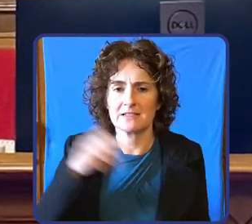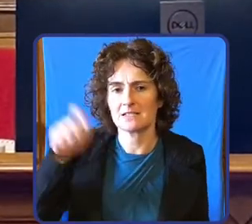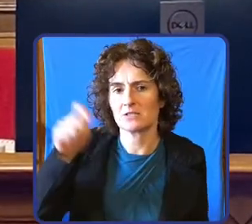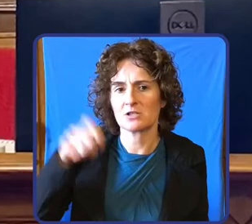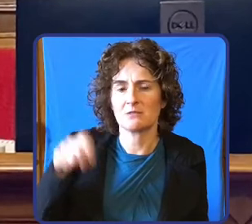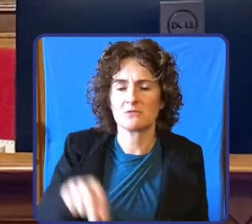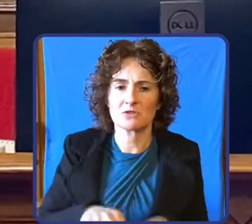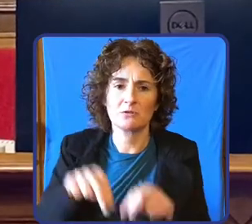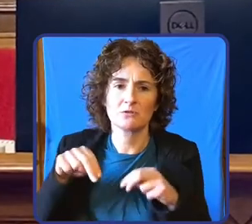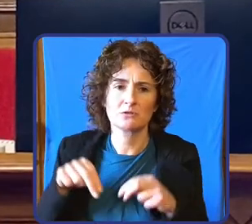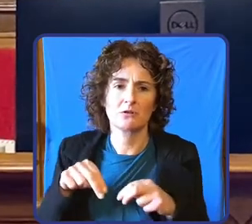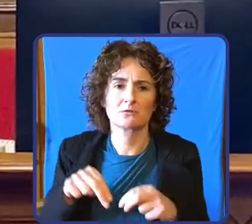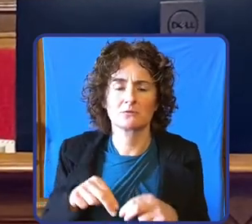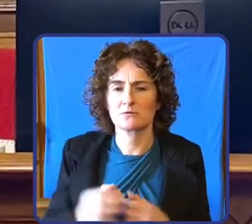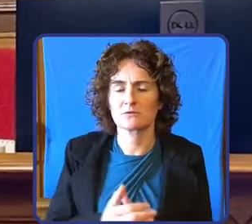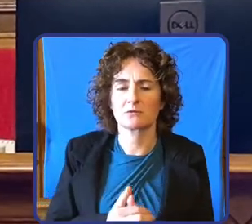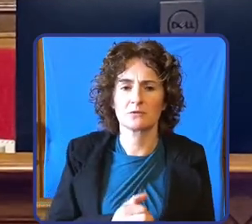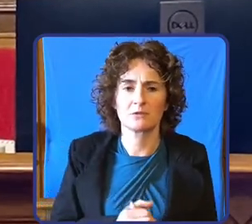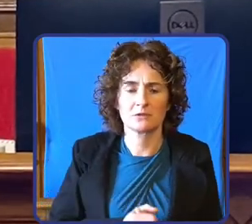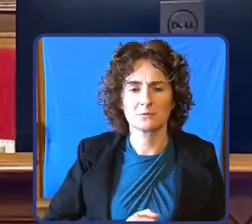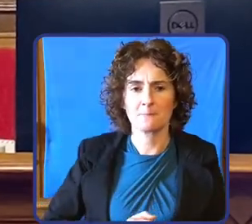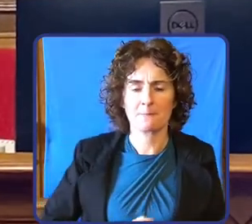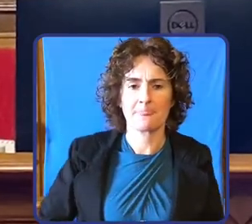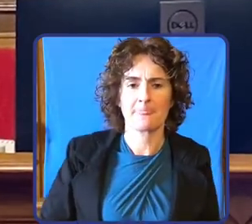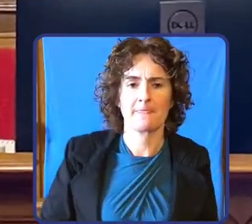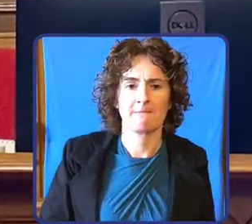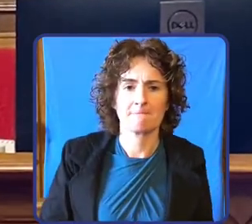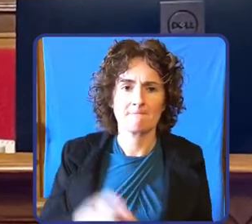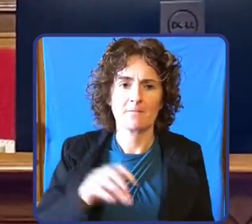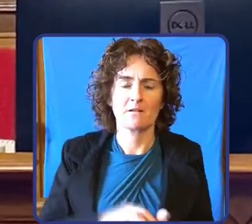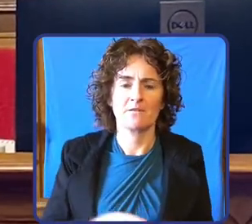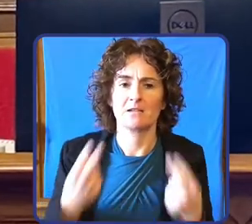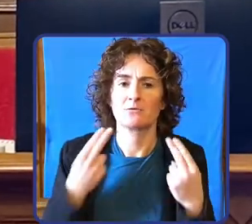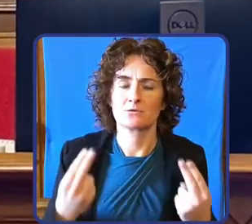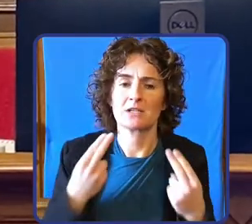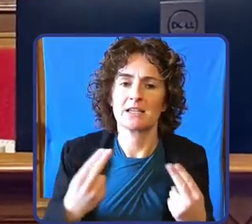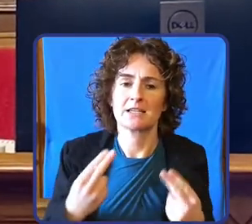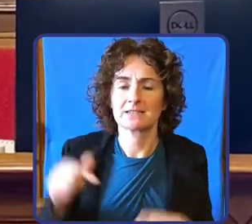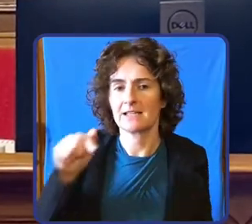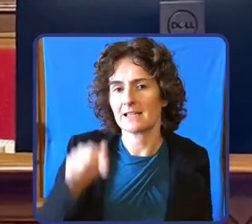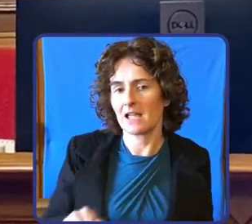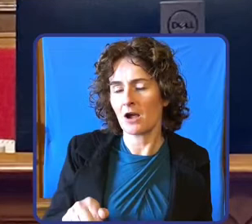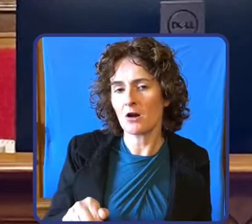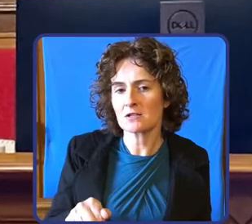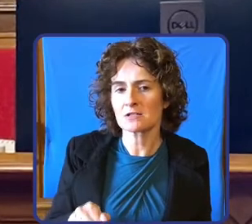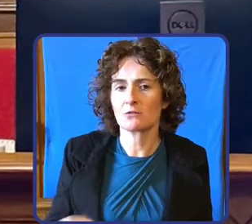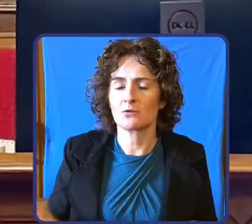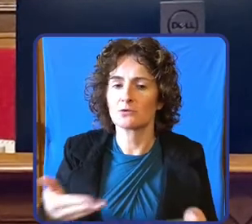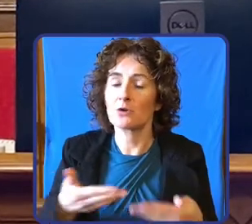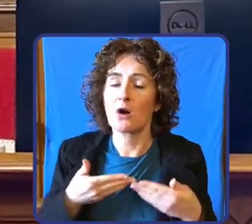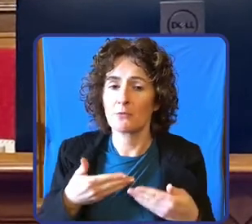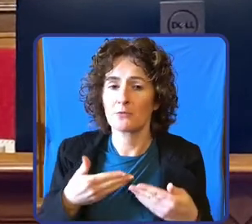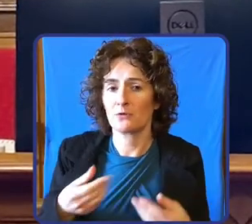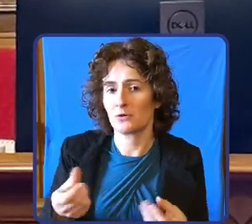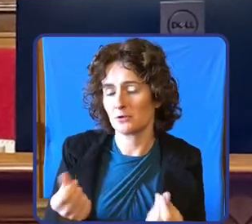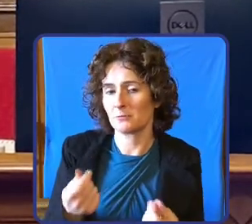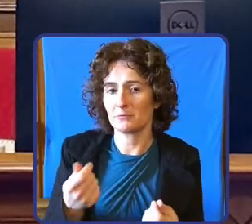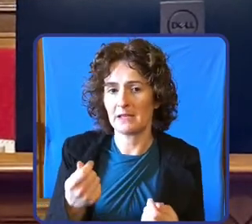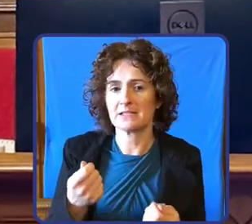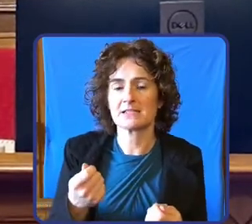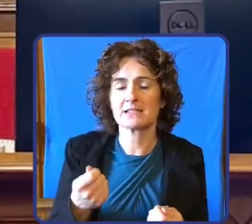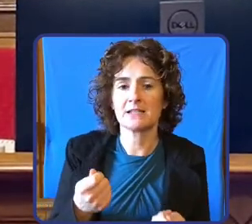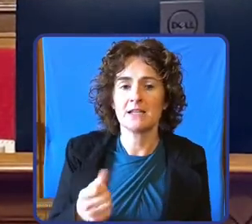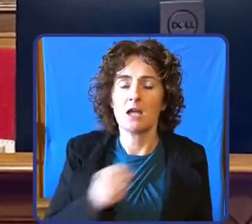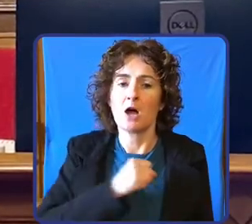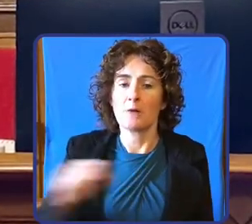egy jó példa erre szerintem valóban. Köszönöm szépen. Város érdeke nyilván az, hogy kapjunk pénzt. Párt érdek, hogy önök ne kritizálják Lázár Jánost. Megértem, amikor